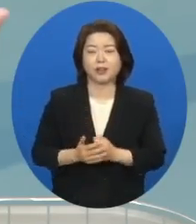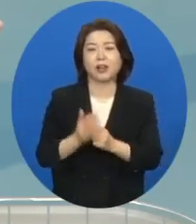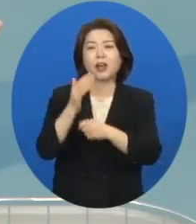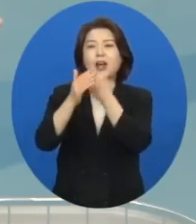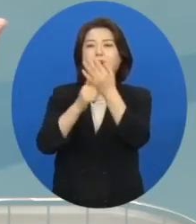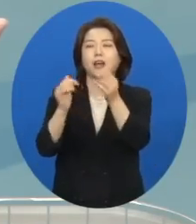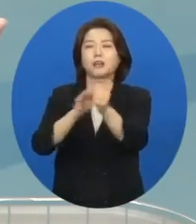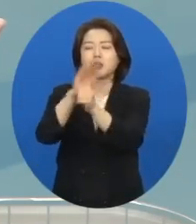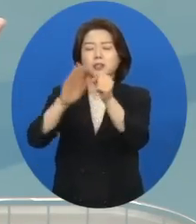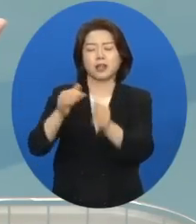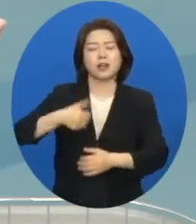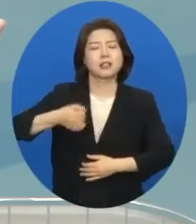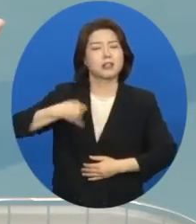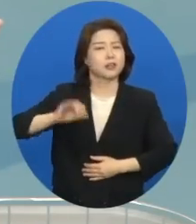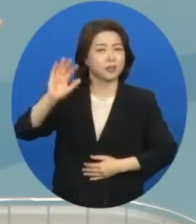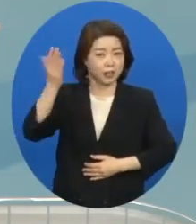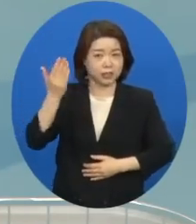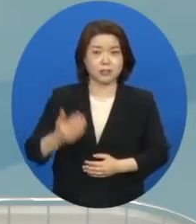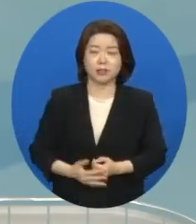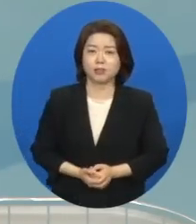하나님의 사랑하는 자녀예요.